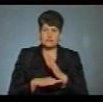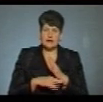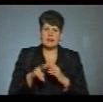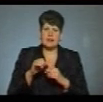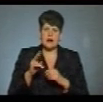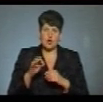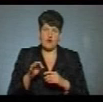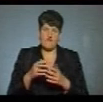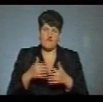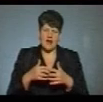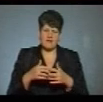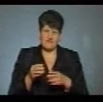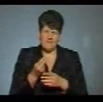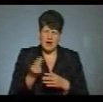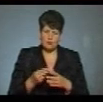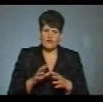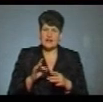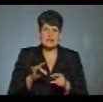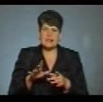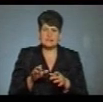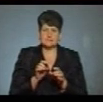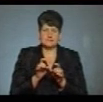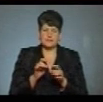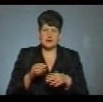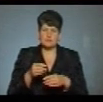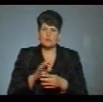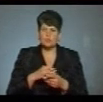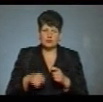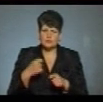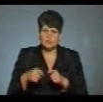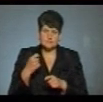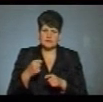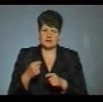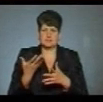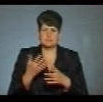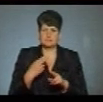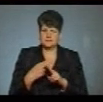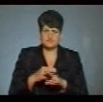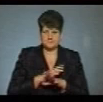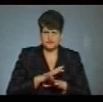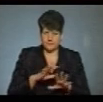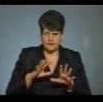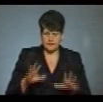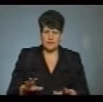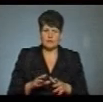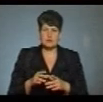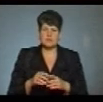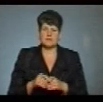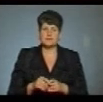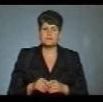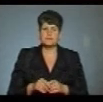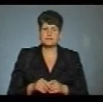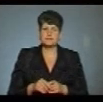лакофарбові вироби, не призводить до корозії металів та забезпечує надійний змив органічних та неорганічних речовин з будь-яких